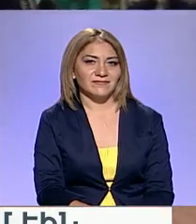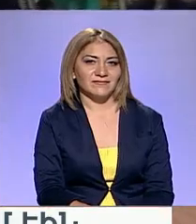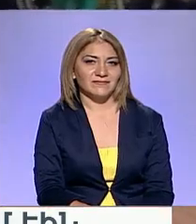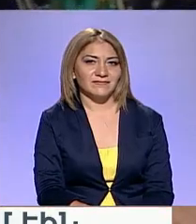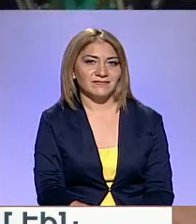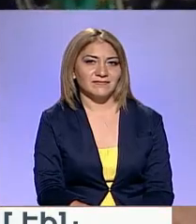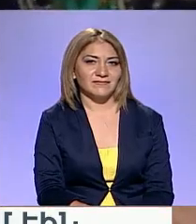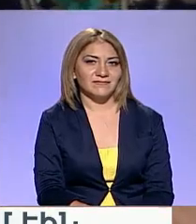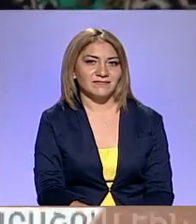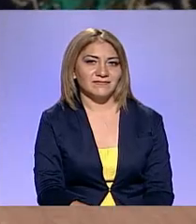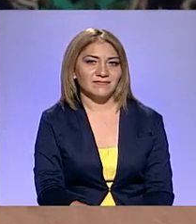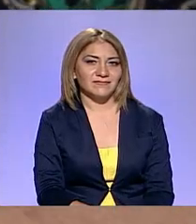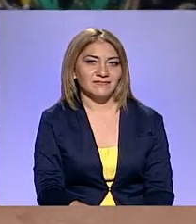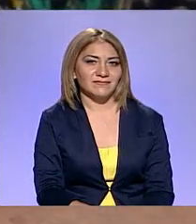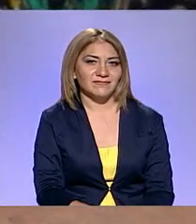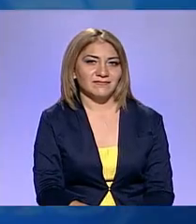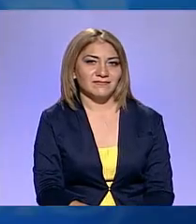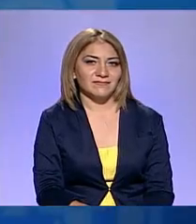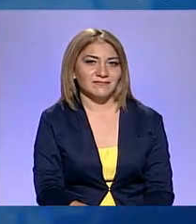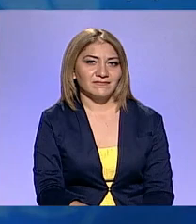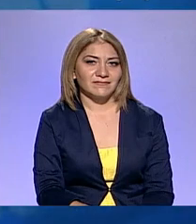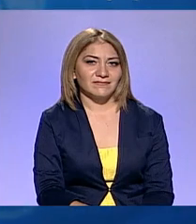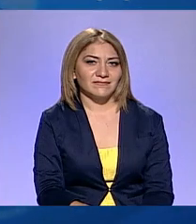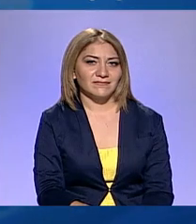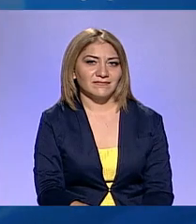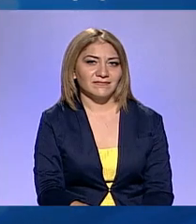Լիլիթ Հարությունյան, Դավիթ Մաչկալյան, լուրեր։